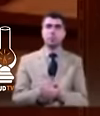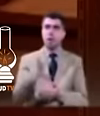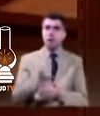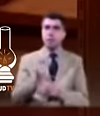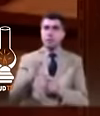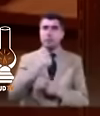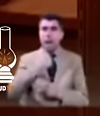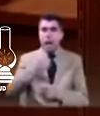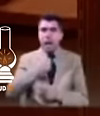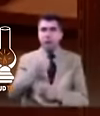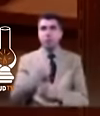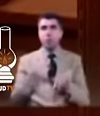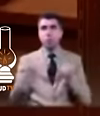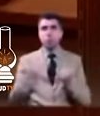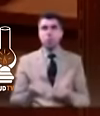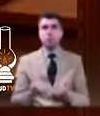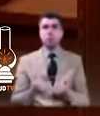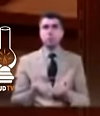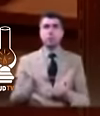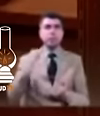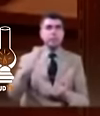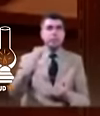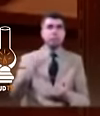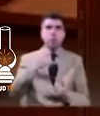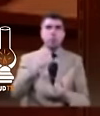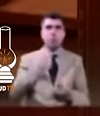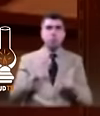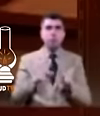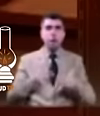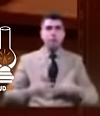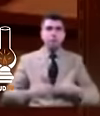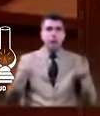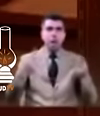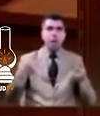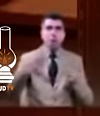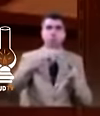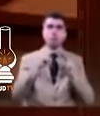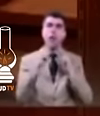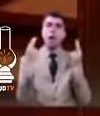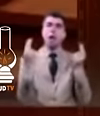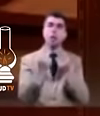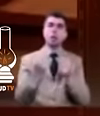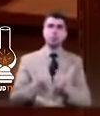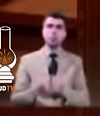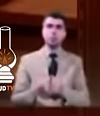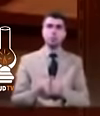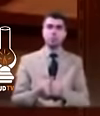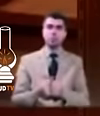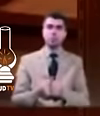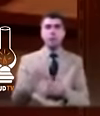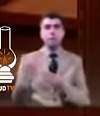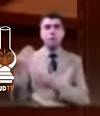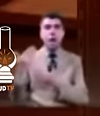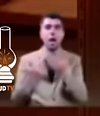صحافة، واليوم راه أي حاجة أي خبر كيخرج راه كيملأ العالم. فحنايا خصنا نكونوا متفاهمين.